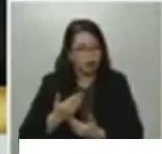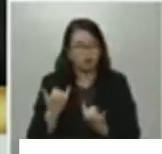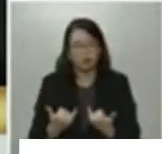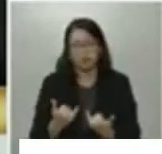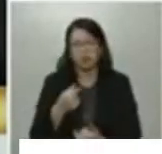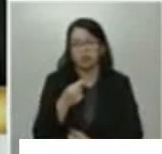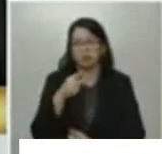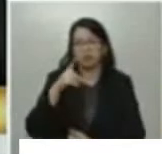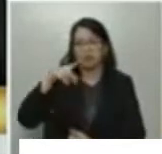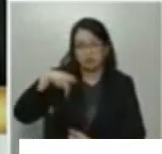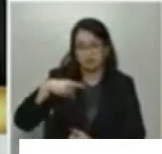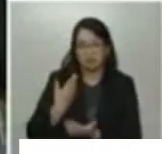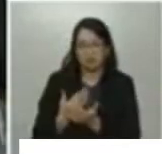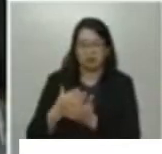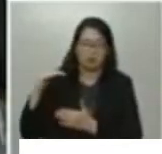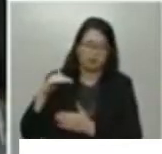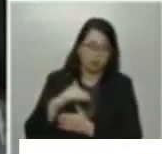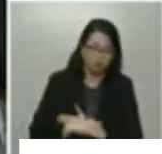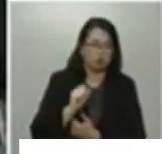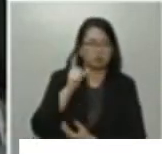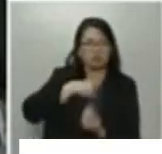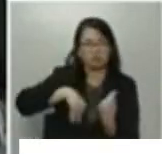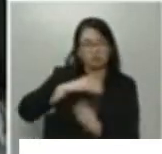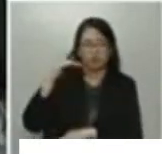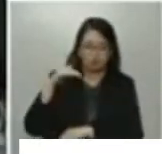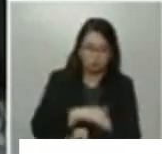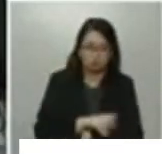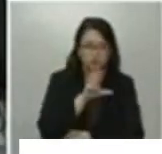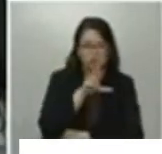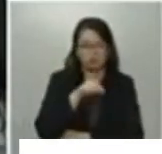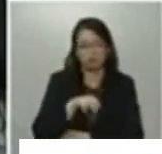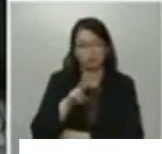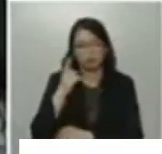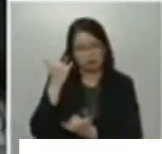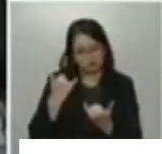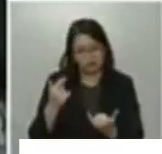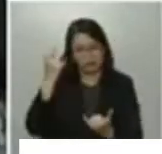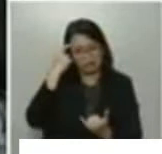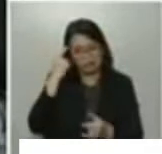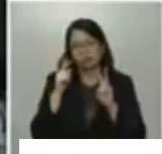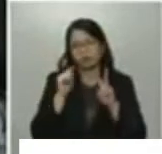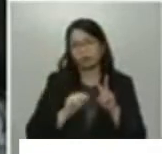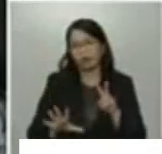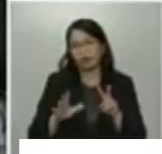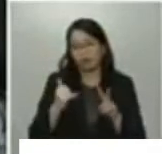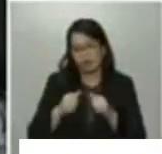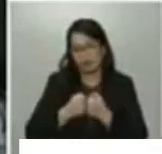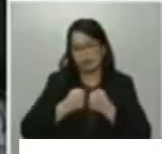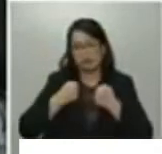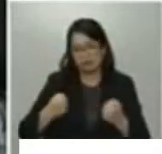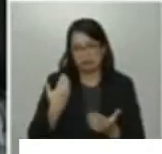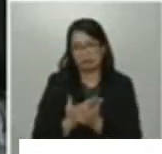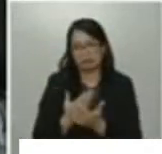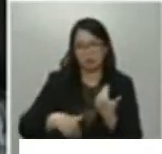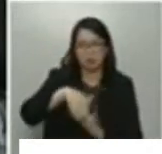คาดการว่าจะลดลงนะครับจากเดิมว่า 3.2 ตอนนี้คิดว่าประมาณ 2.5 ที่จะขยายตัวหลังจาก